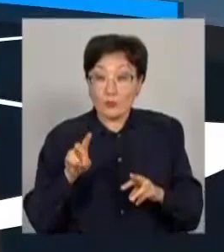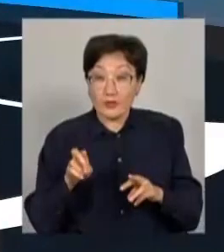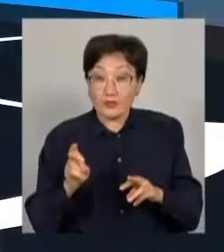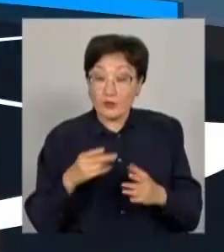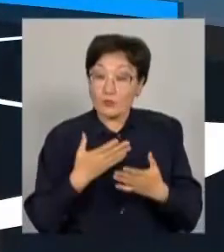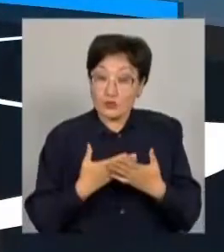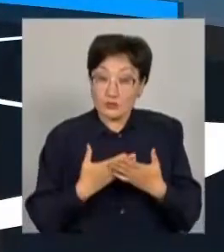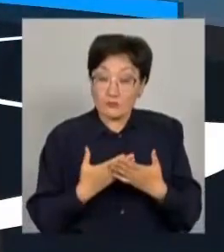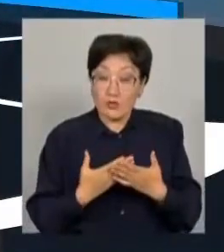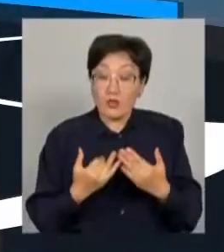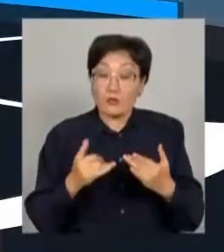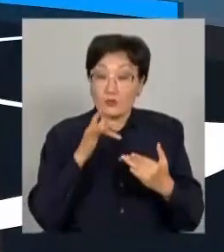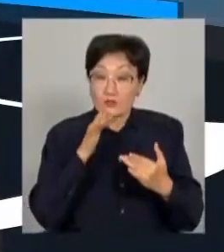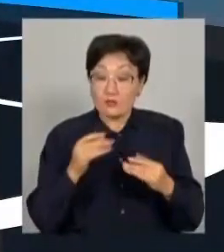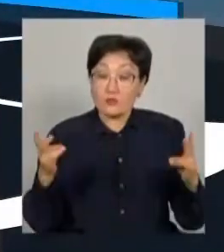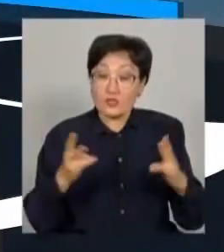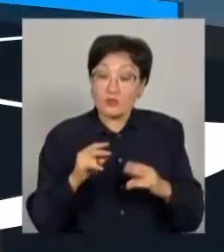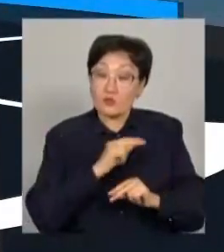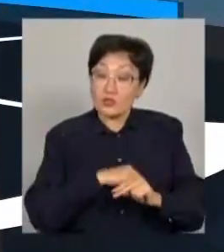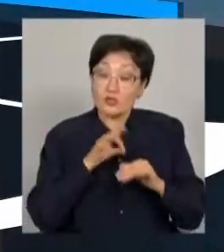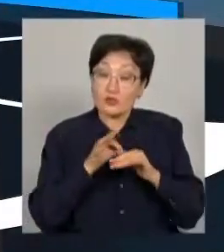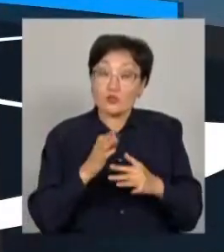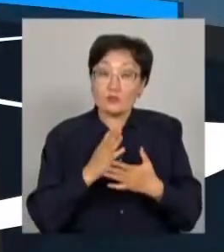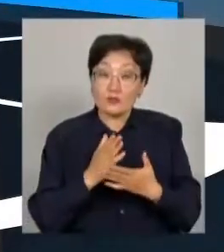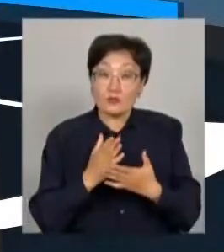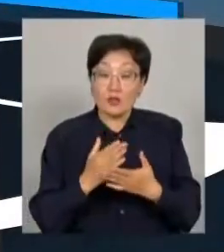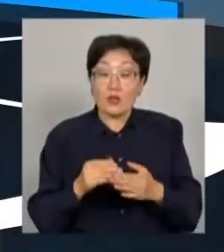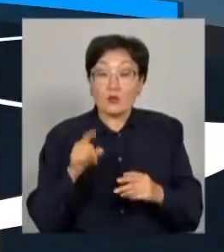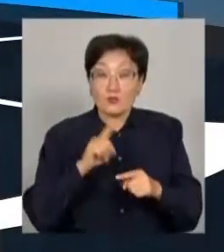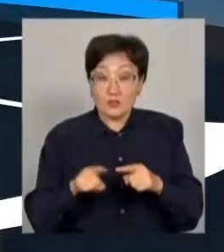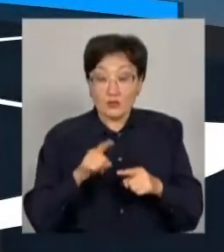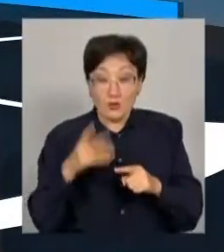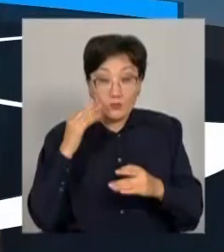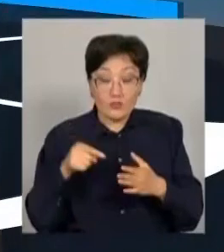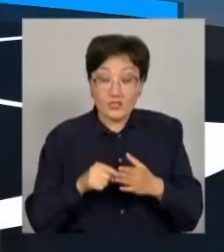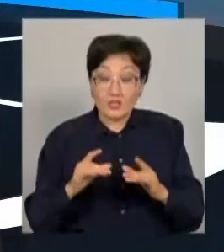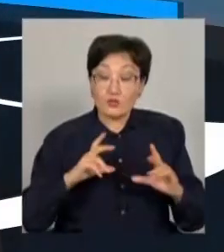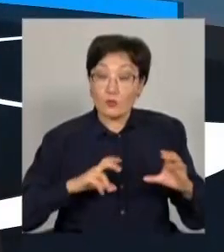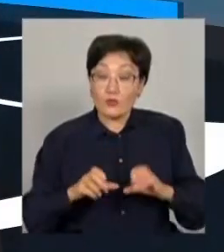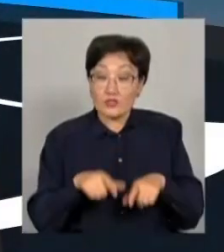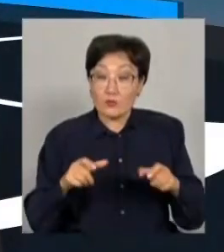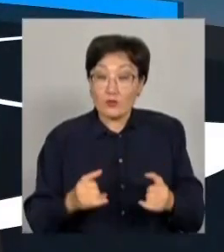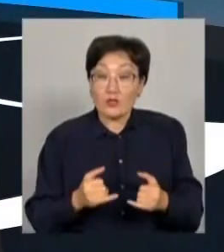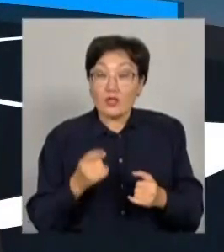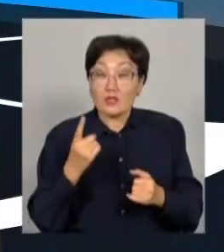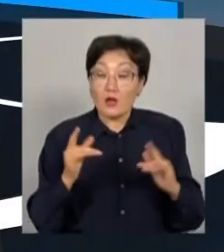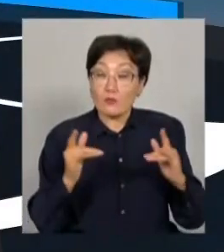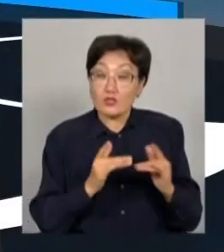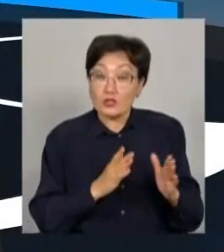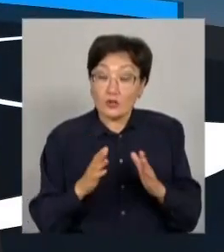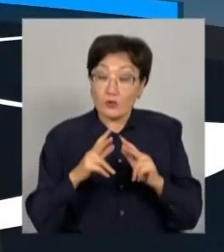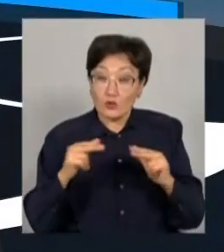болжамы. Айтуынша, дәл қазір тиісті жұмыстар жүргізіліп жатыр. Жуырда Алматыда студенттерге арналған тағы бір жатақхананың